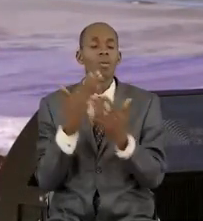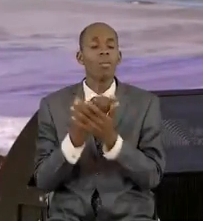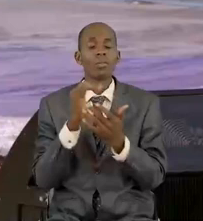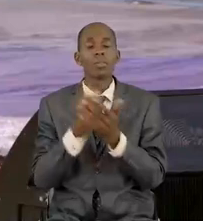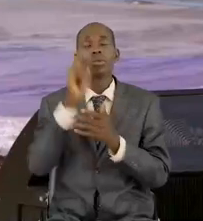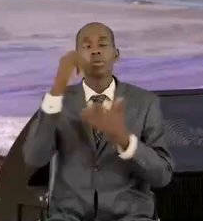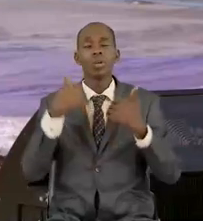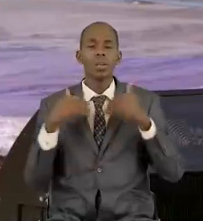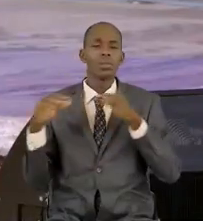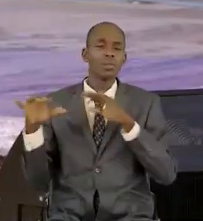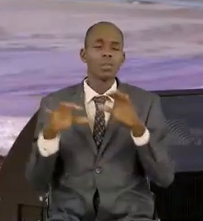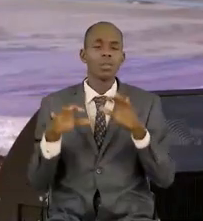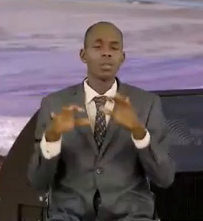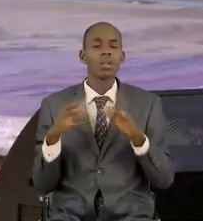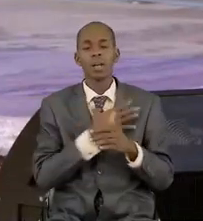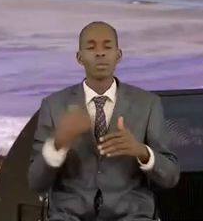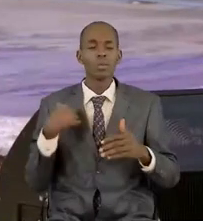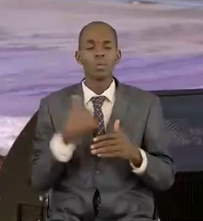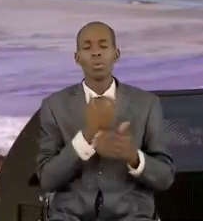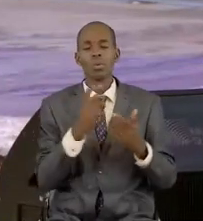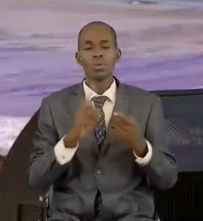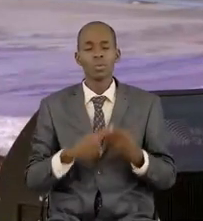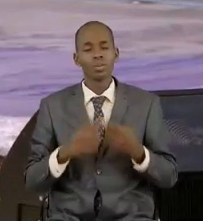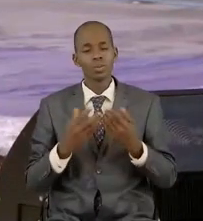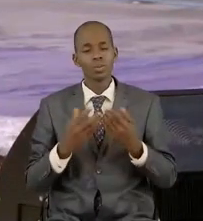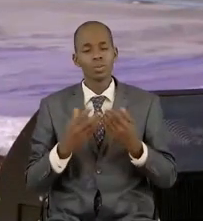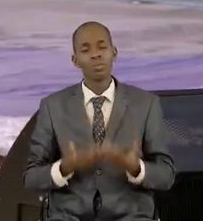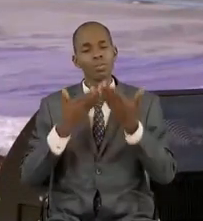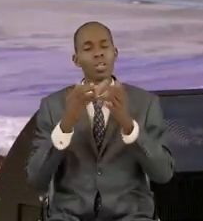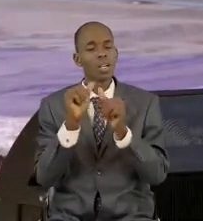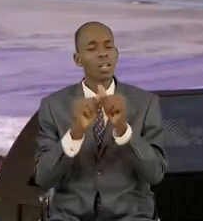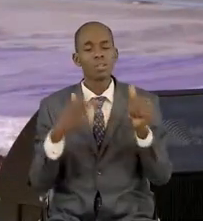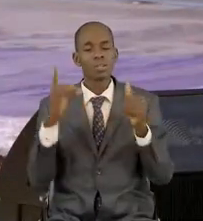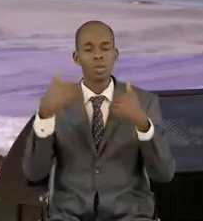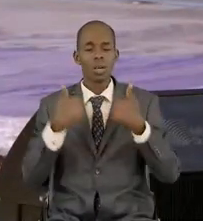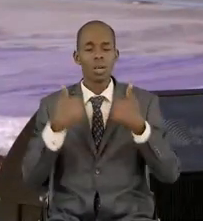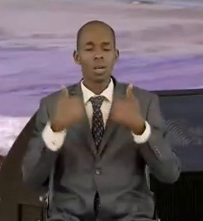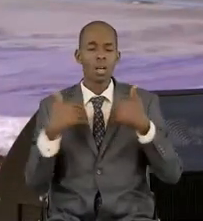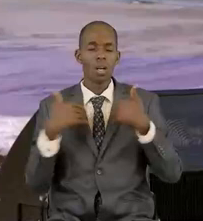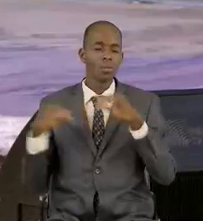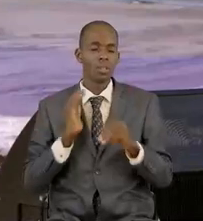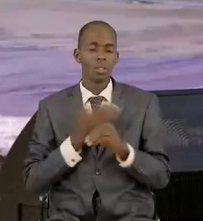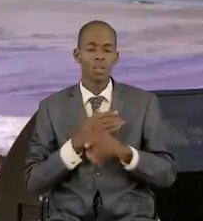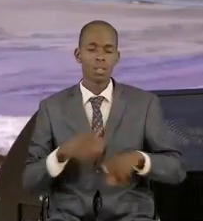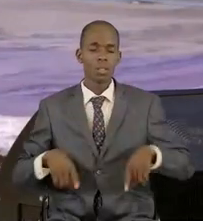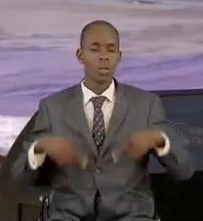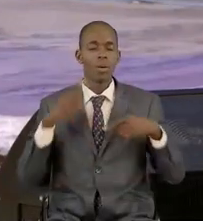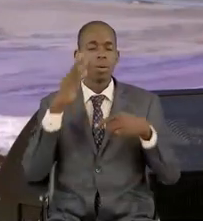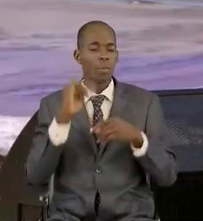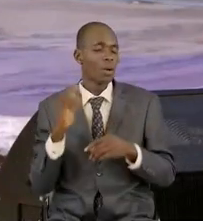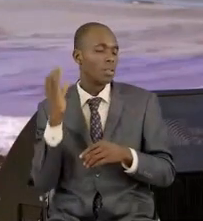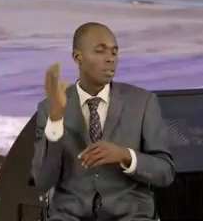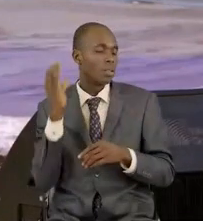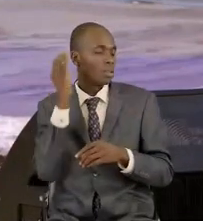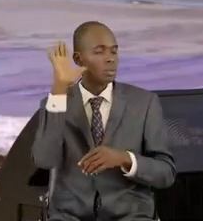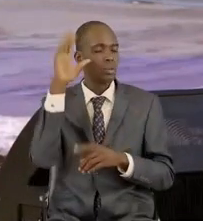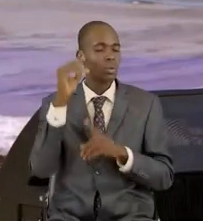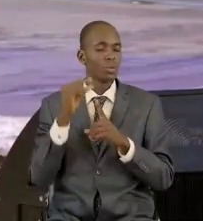tout ce que tu as fait nous voulons réciproquer cela tout ce que tu as fait dans notre vie et tout en écoutant